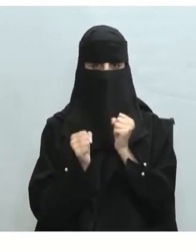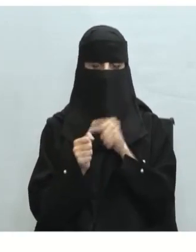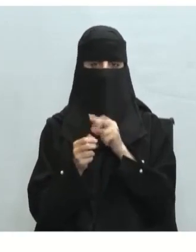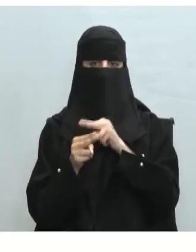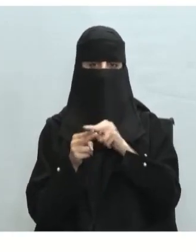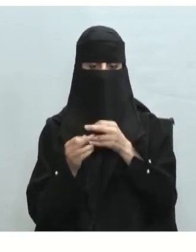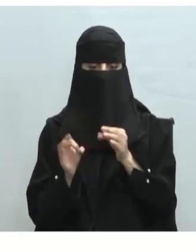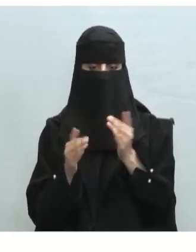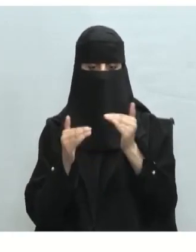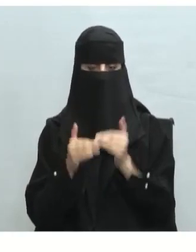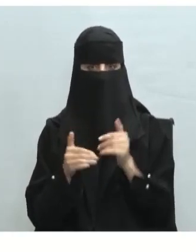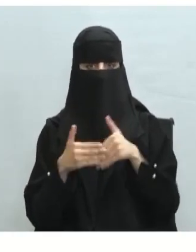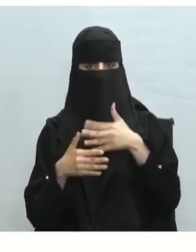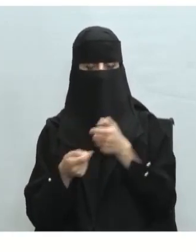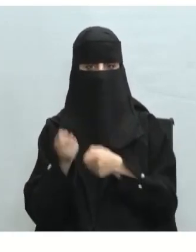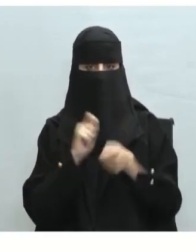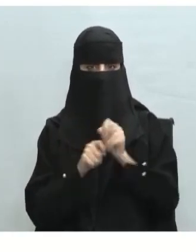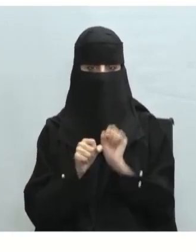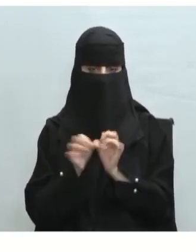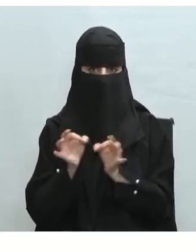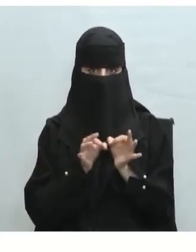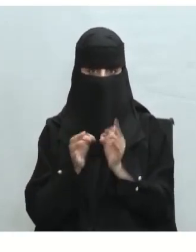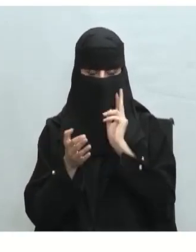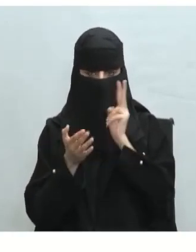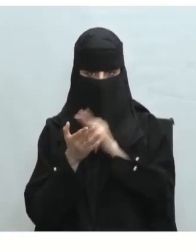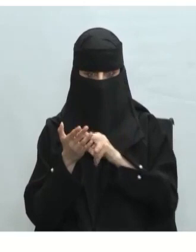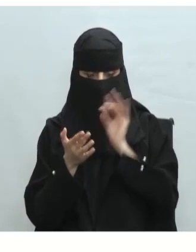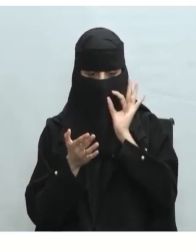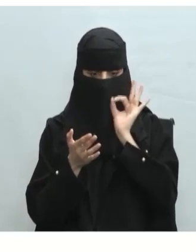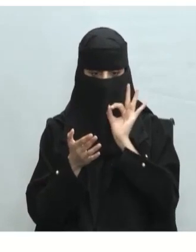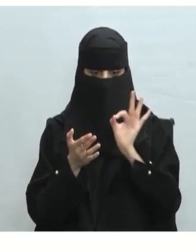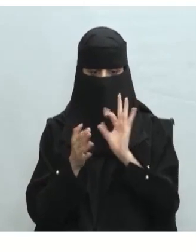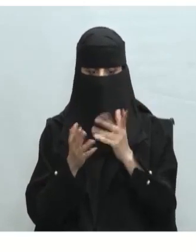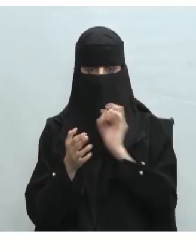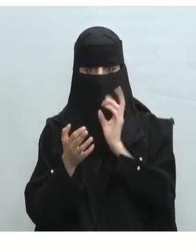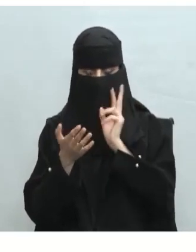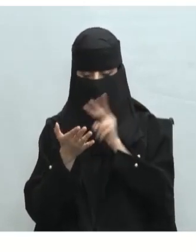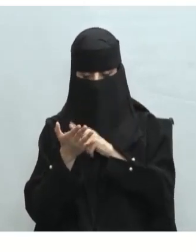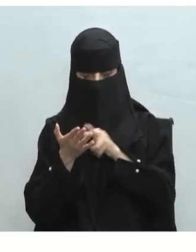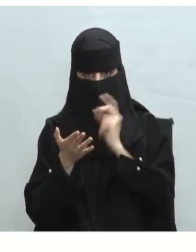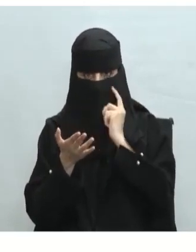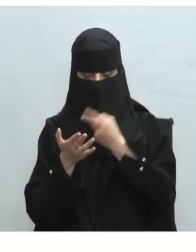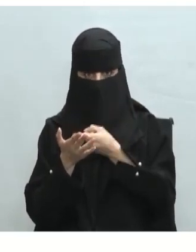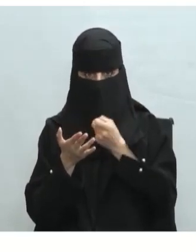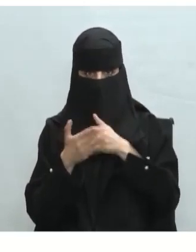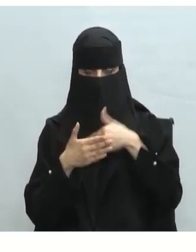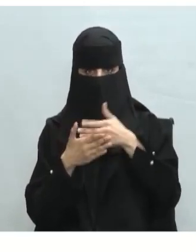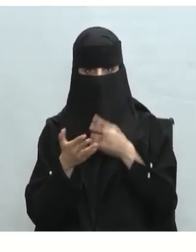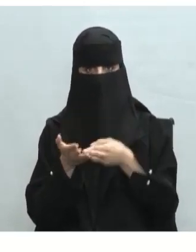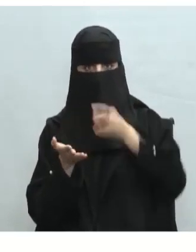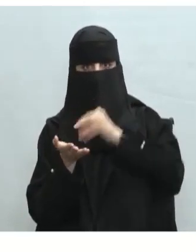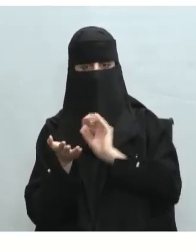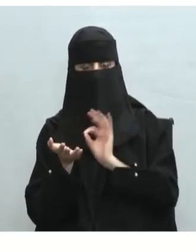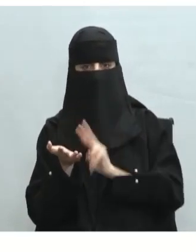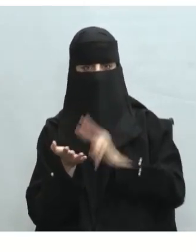القراءه الذكيه ما هي استراتيجيه القراءه الذكيه يساوي هنا التركيز زائد القفز بنجاح هذه تسمى استراتيجيه القراءه الذكيه